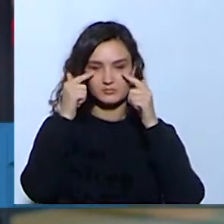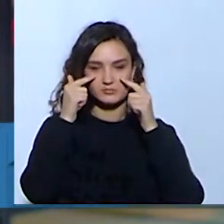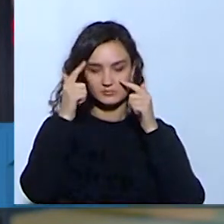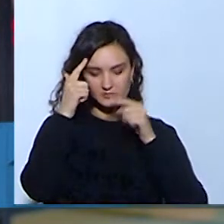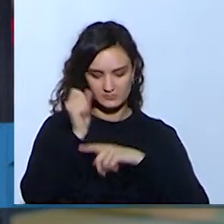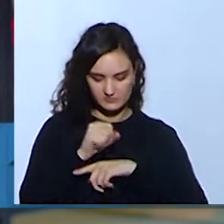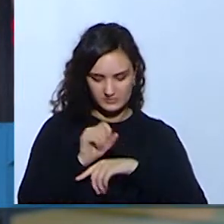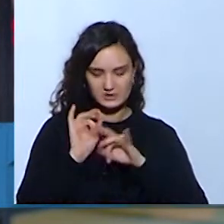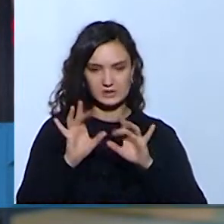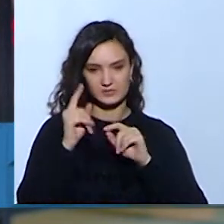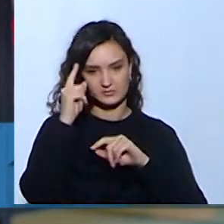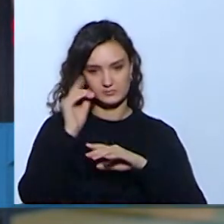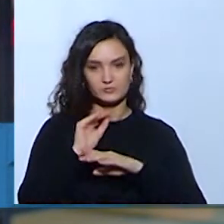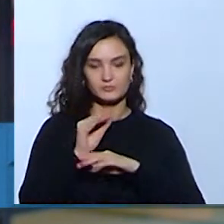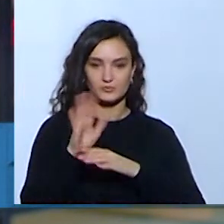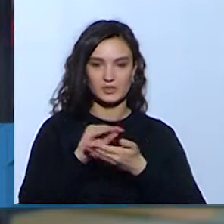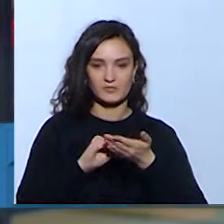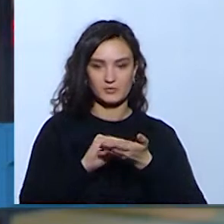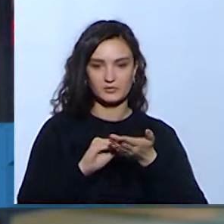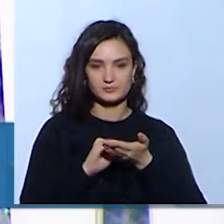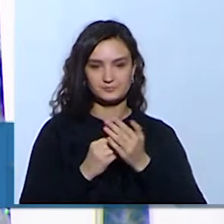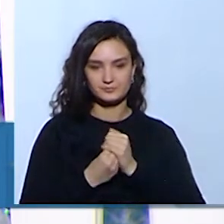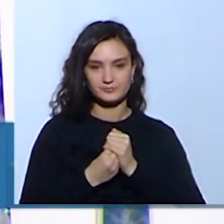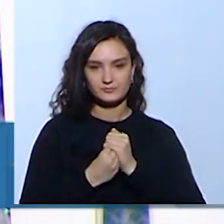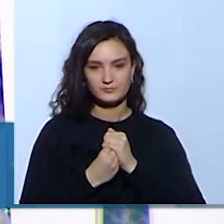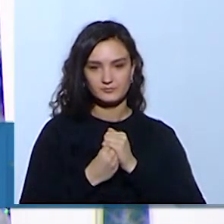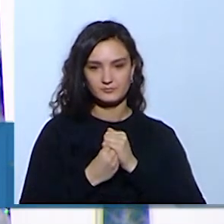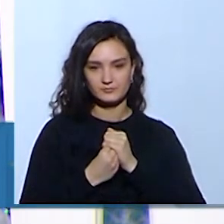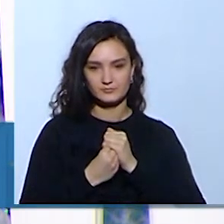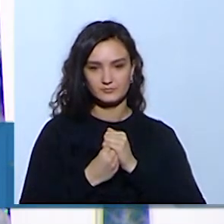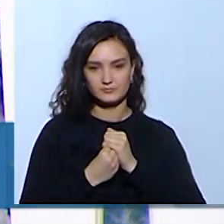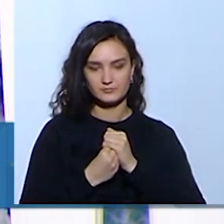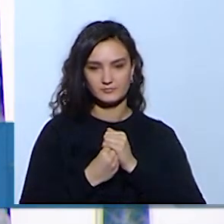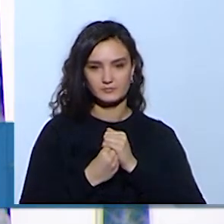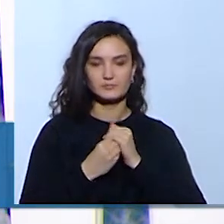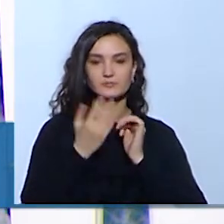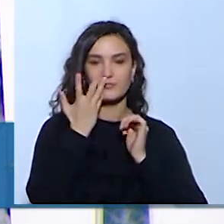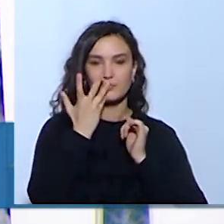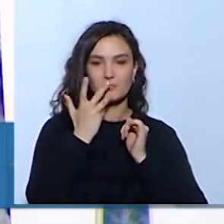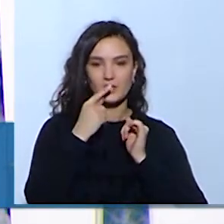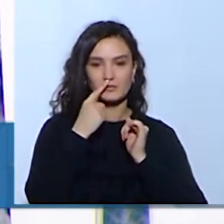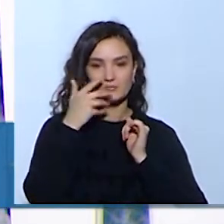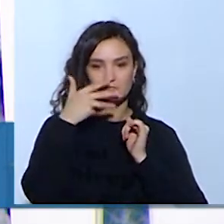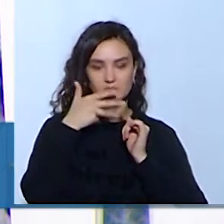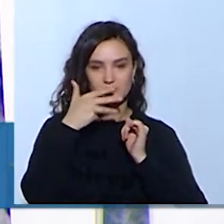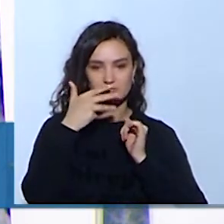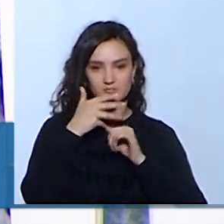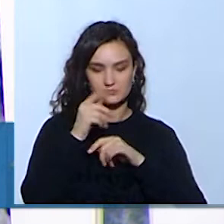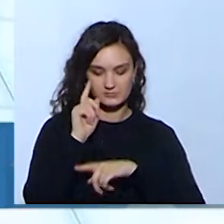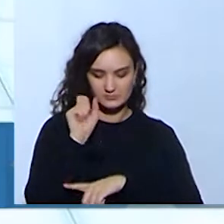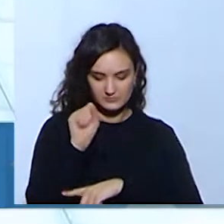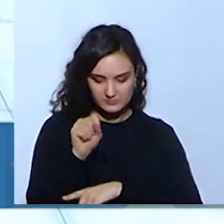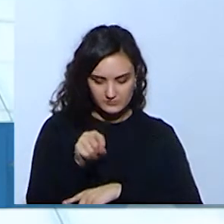დროს ტკივილის მომატება. მოდით გავიმეოროთ. შეფერილი და შეხელებული გამონადენი დახრის